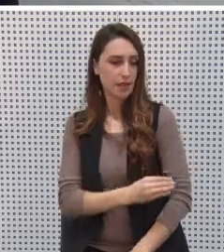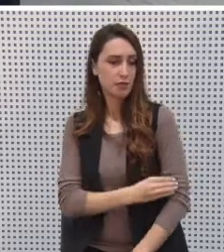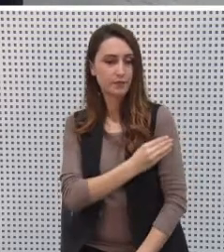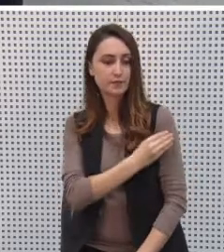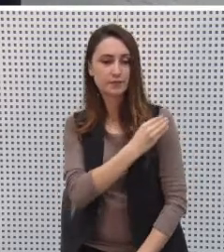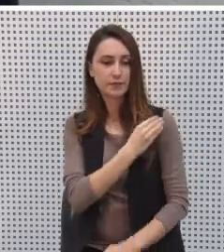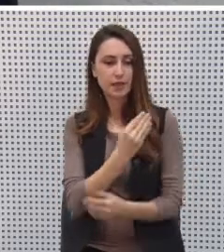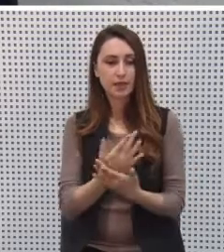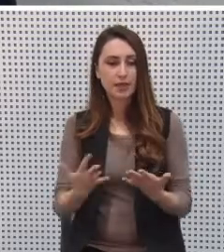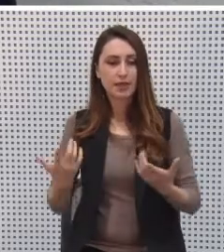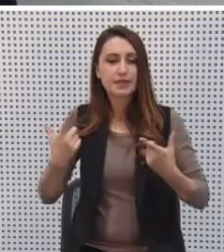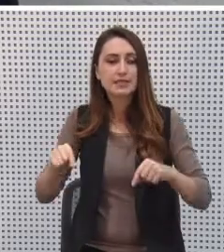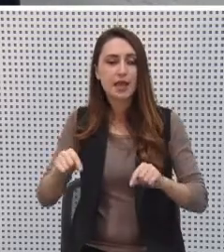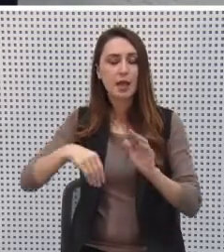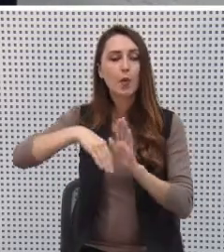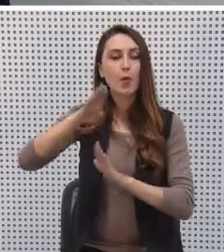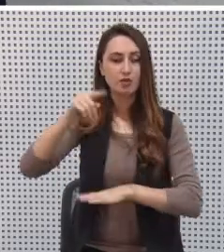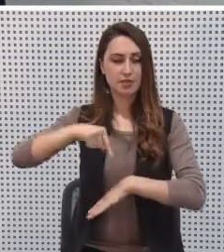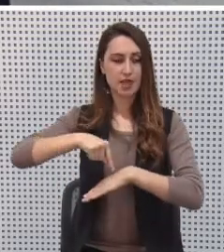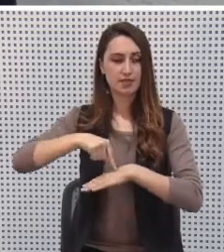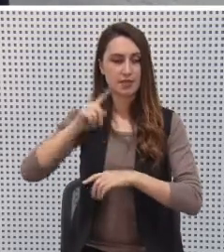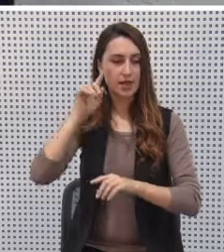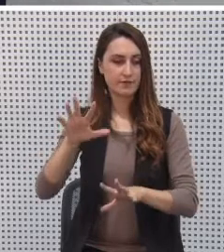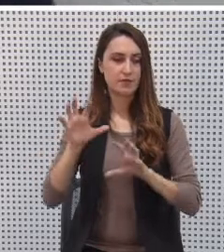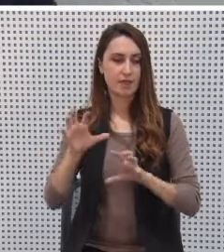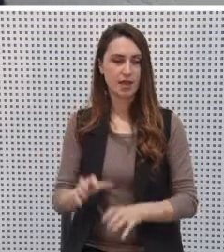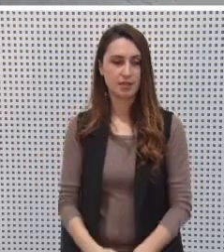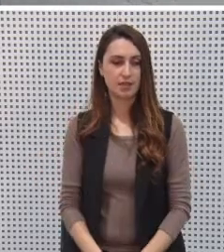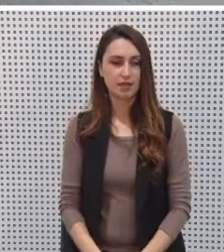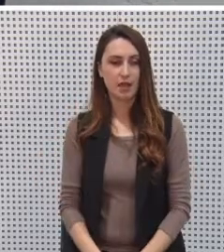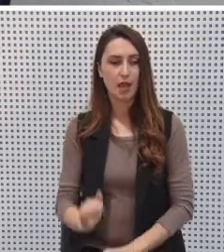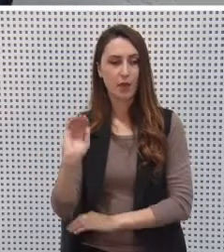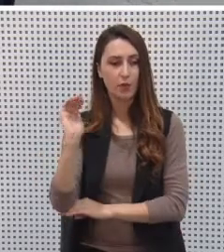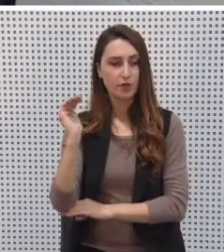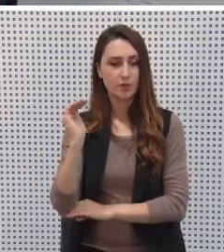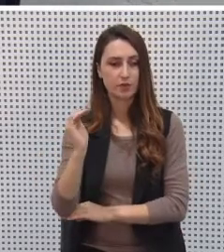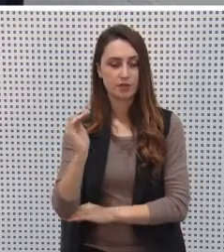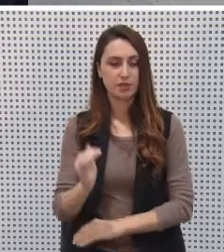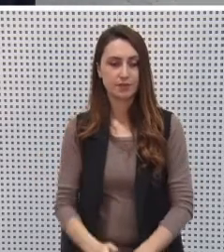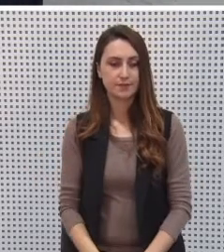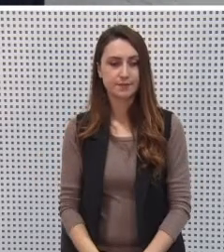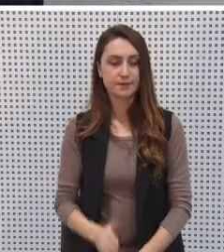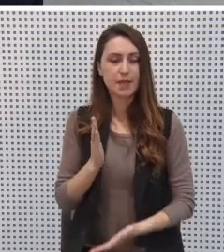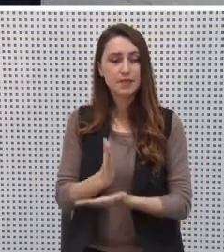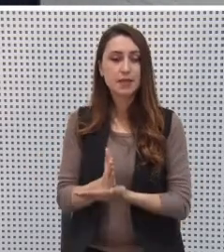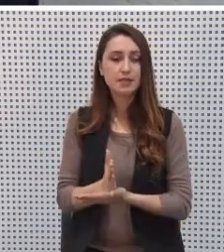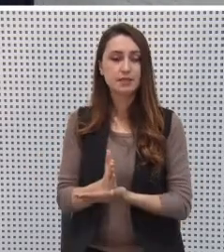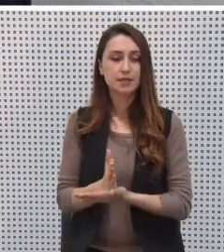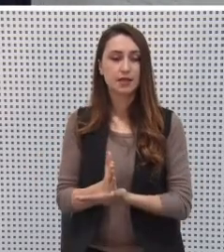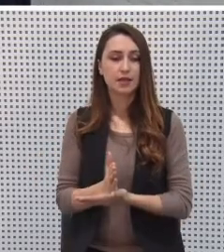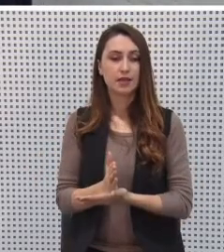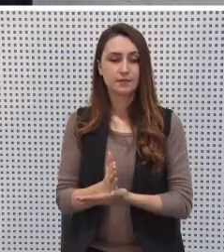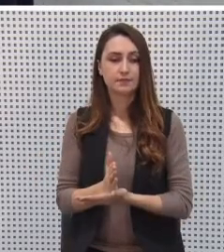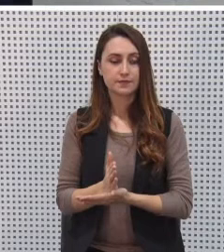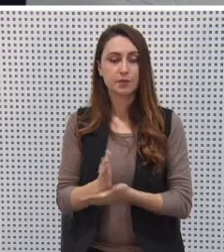на ручку, мы его кладем на спинку. Да, где лучше тактильное восприятие у ребеночка, в каком части тела есть, там он,